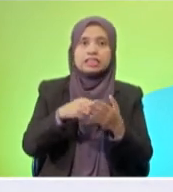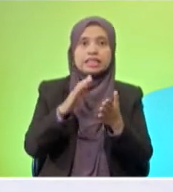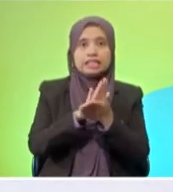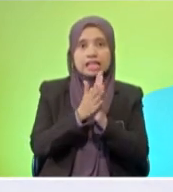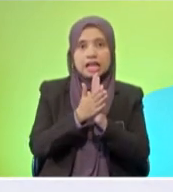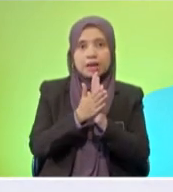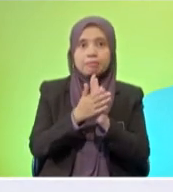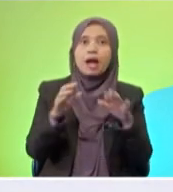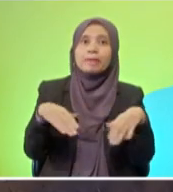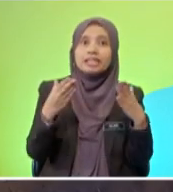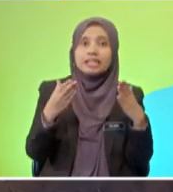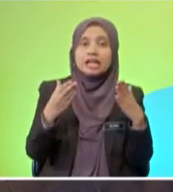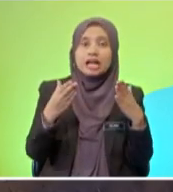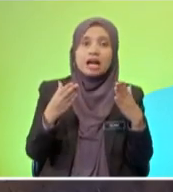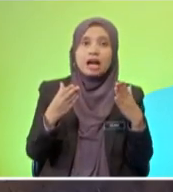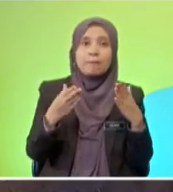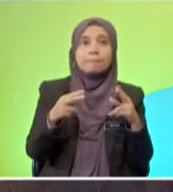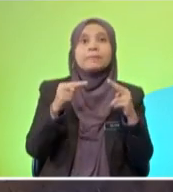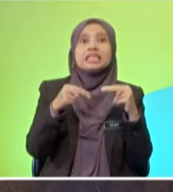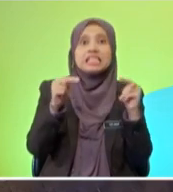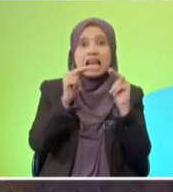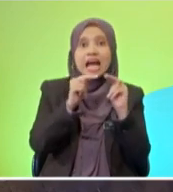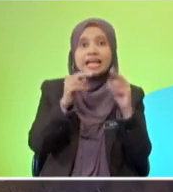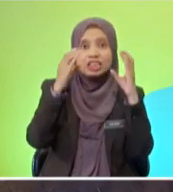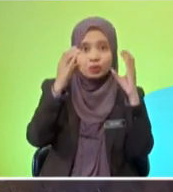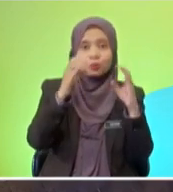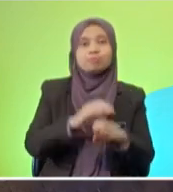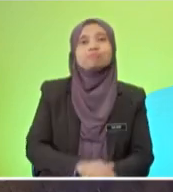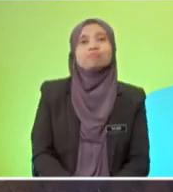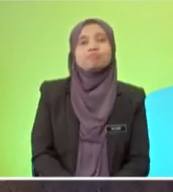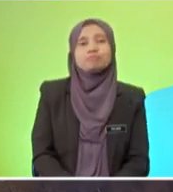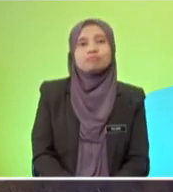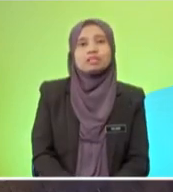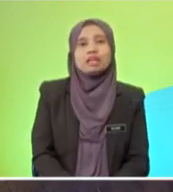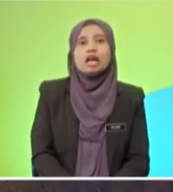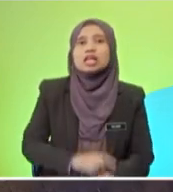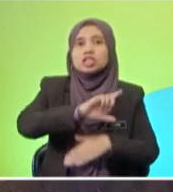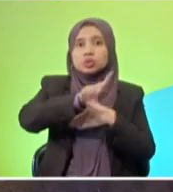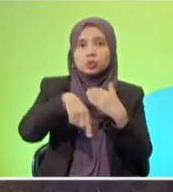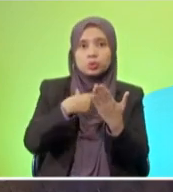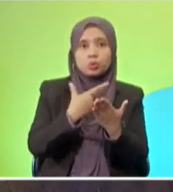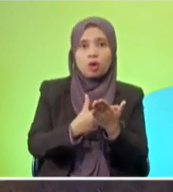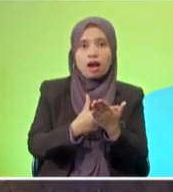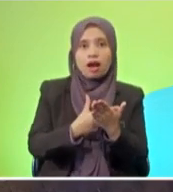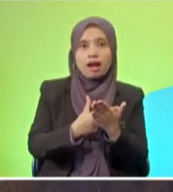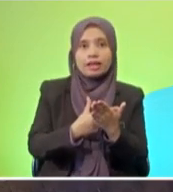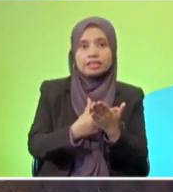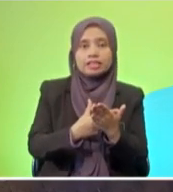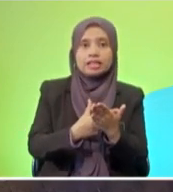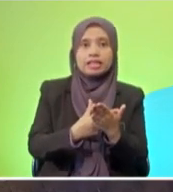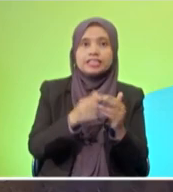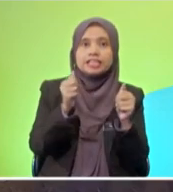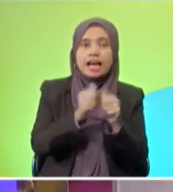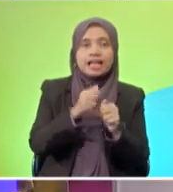saya pada hari ini berdasarkan keseluruhan dan teka-teki yang telah kita